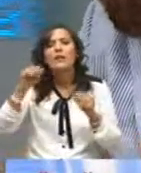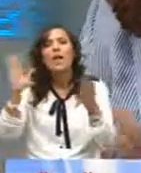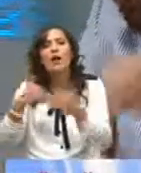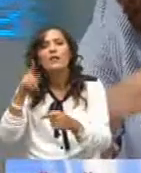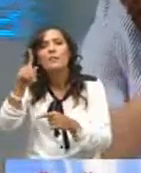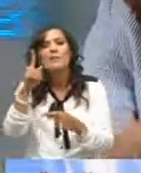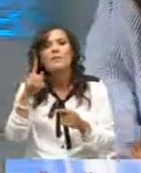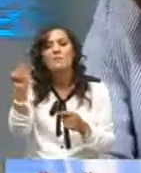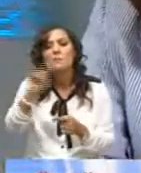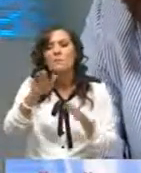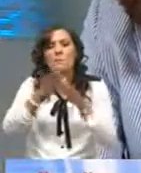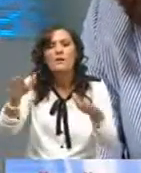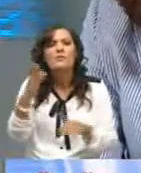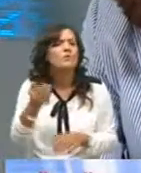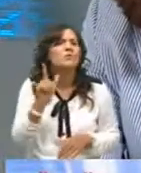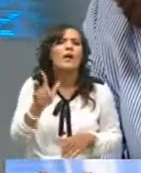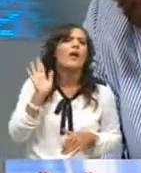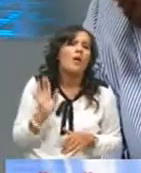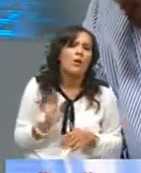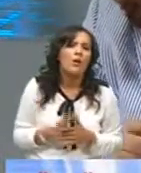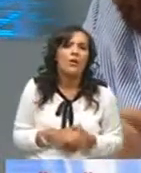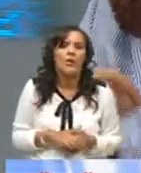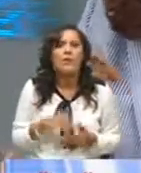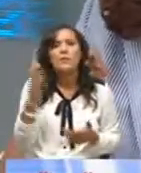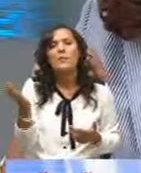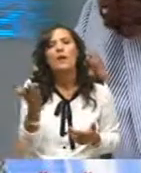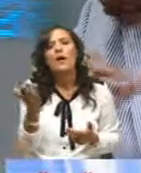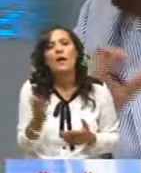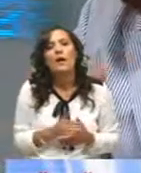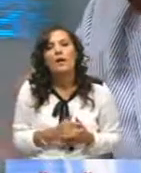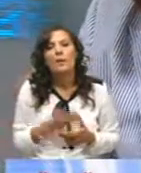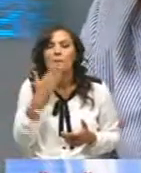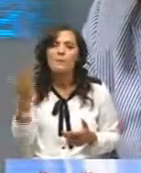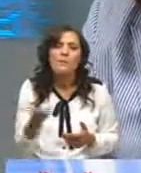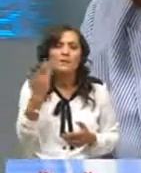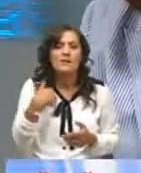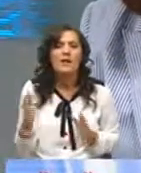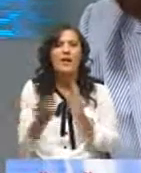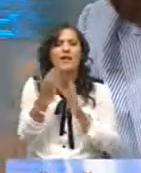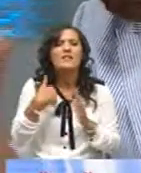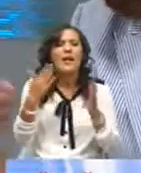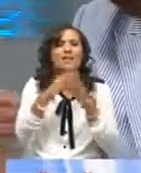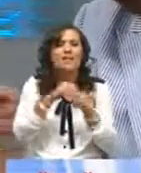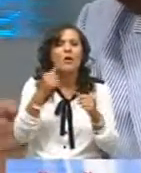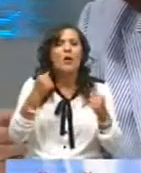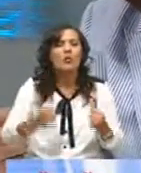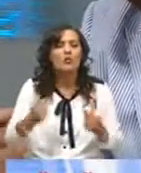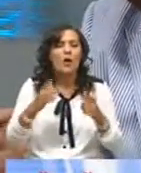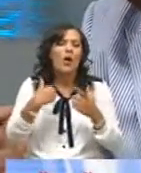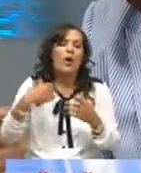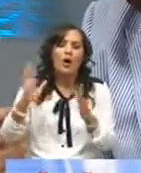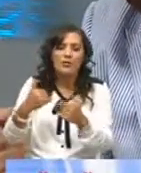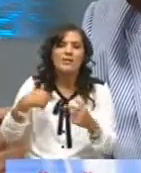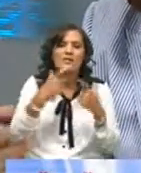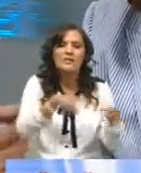yatak odasında bir çalışma masası olması gerekmiyor yani karşı çıktığı bir şeyler evlerde oturma odası ve